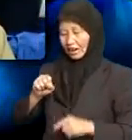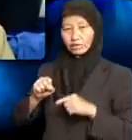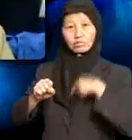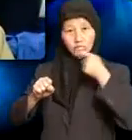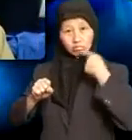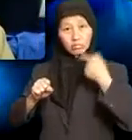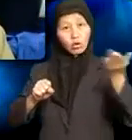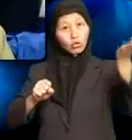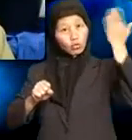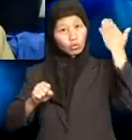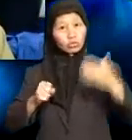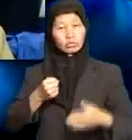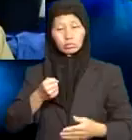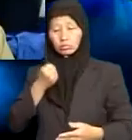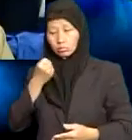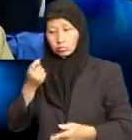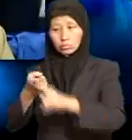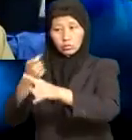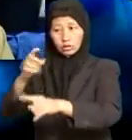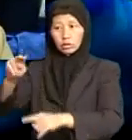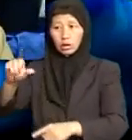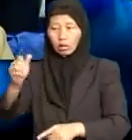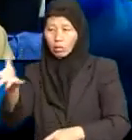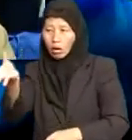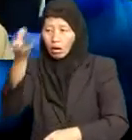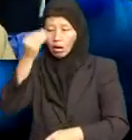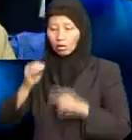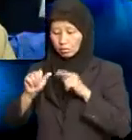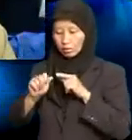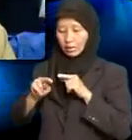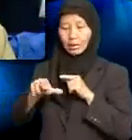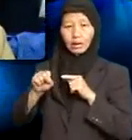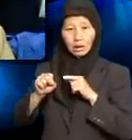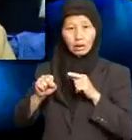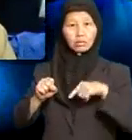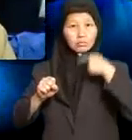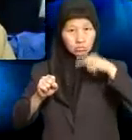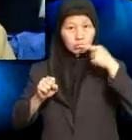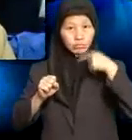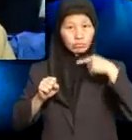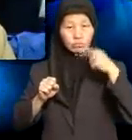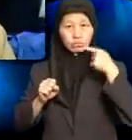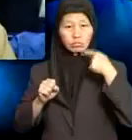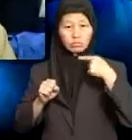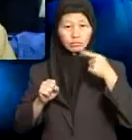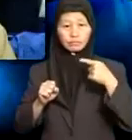alaihi wasallam bersabda, man nasiya salatan falyusalliha idza